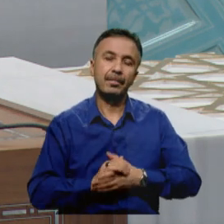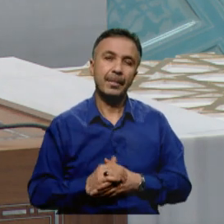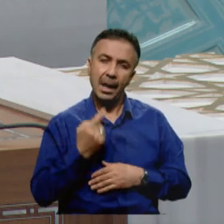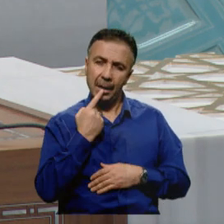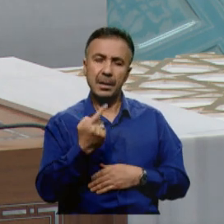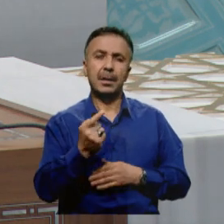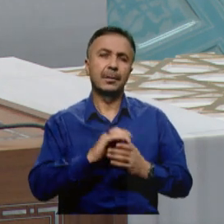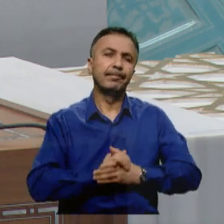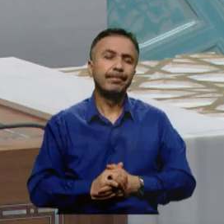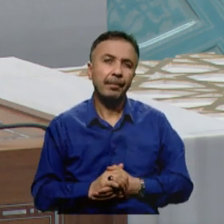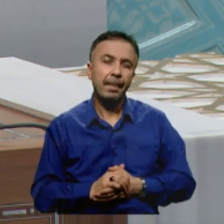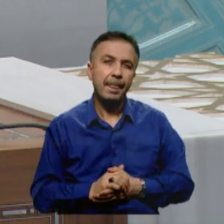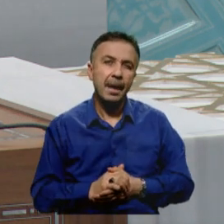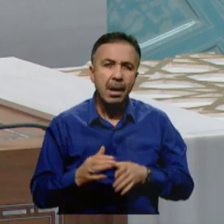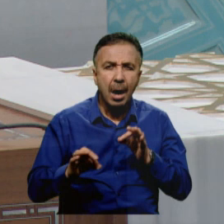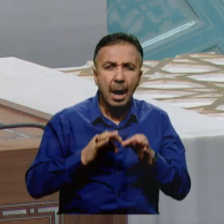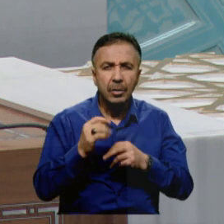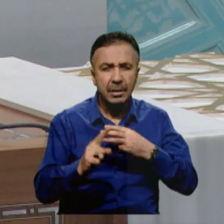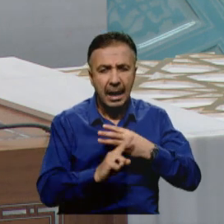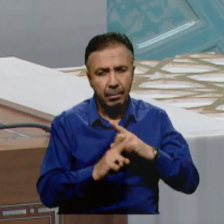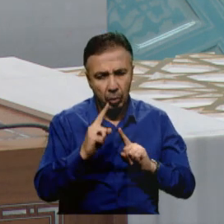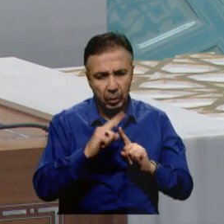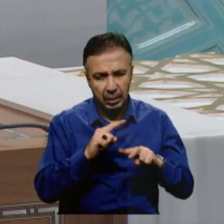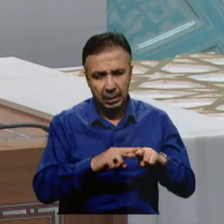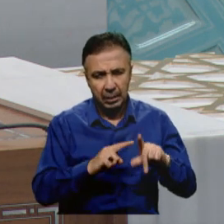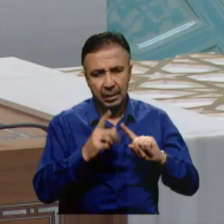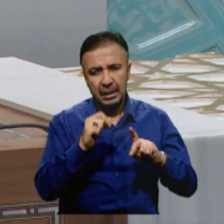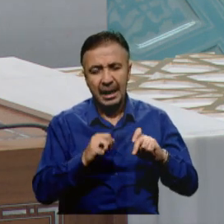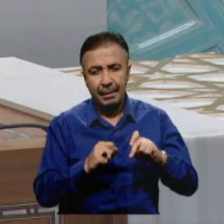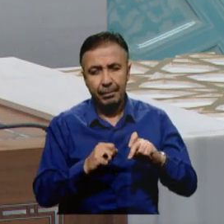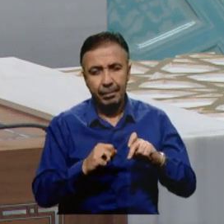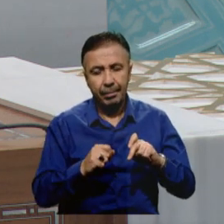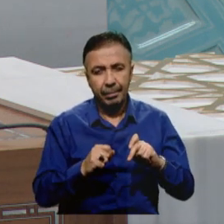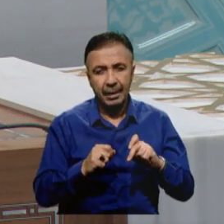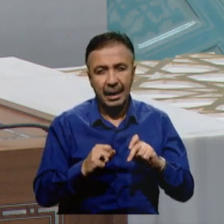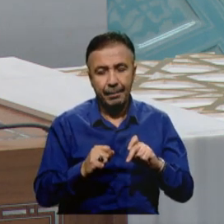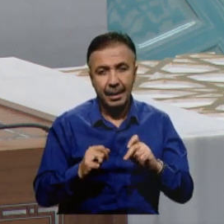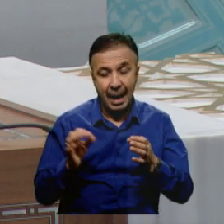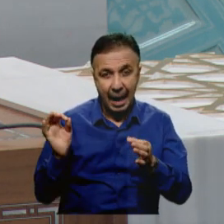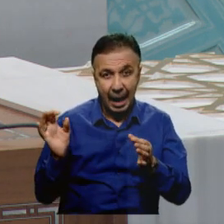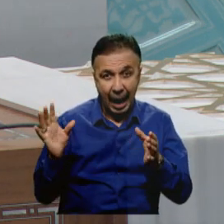ki, amcası Ebu Talip aracılığıyla Efendimiz'e teklif götürdüler.